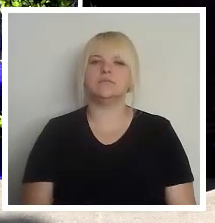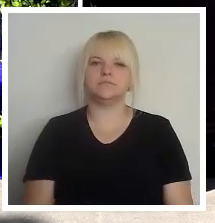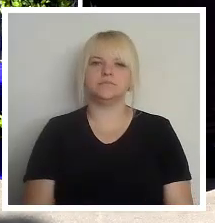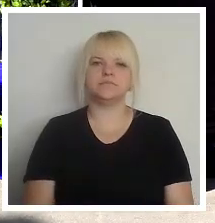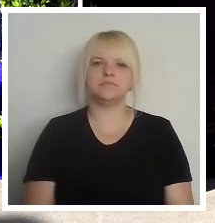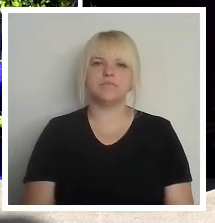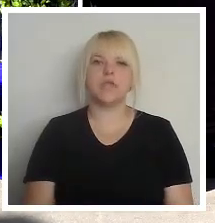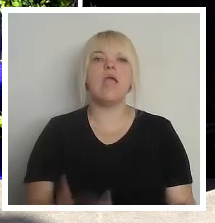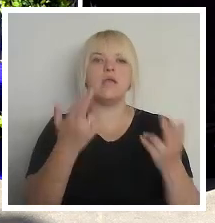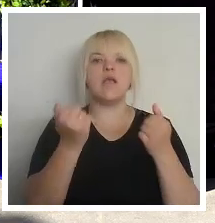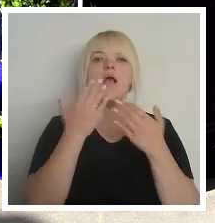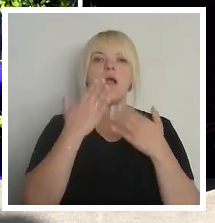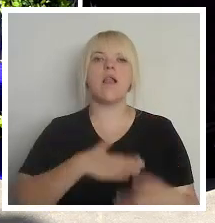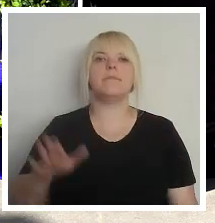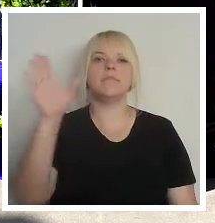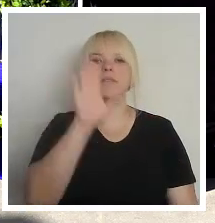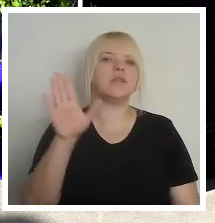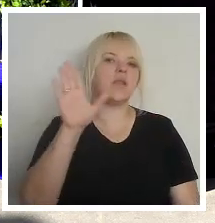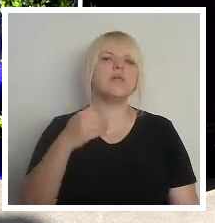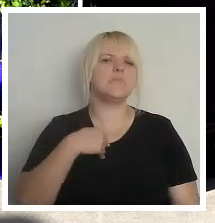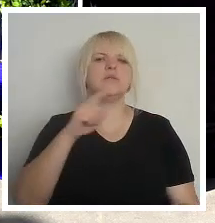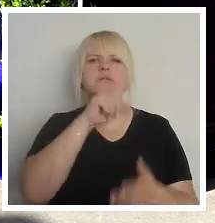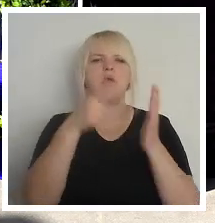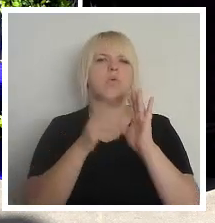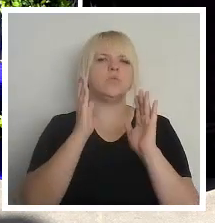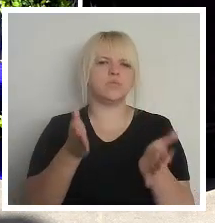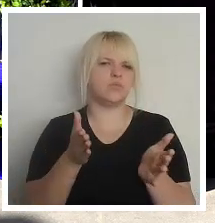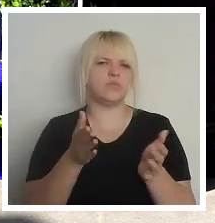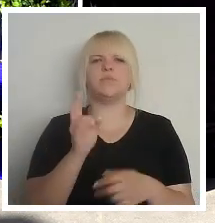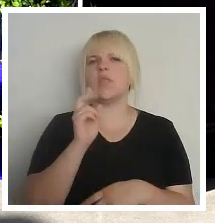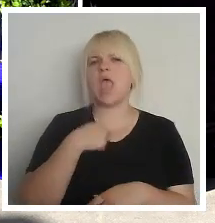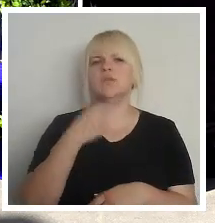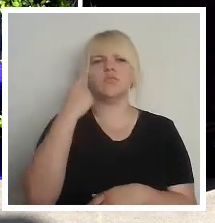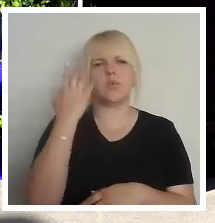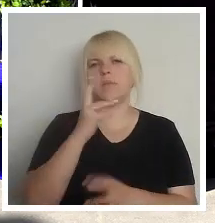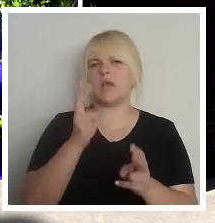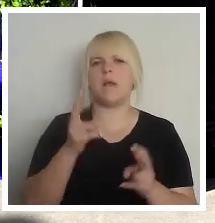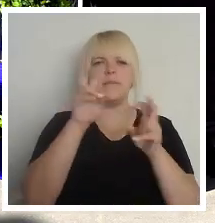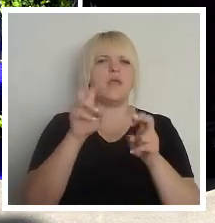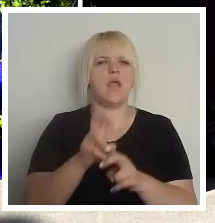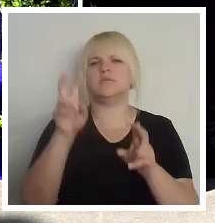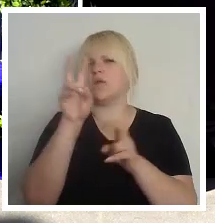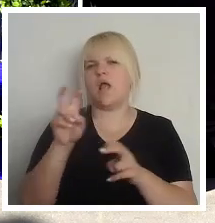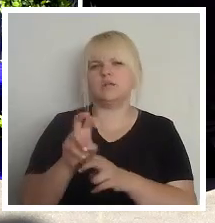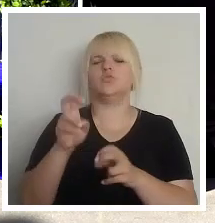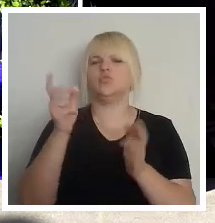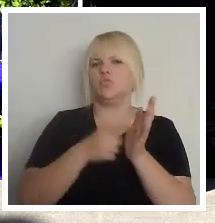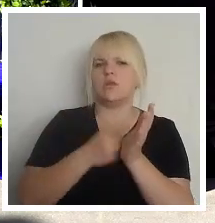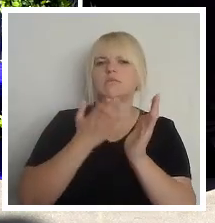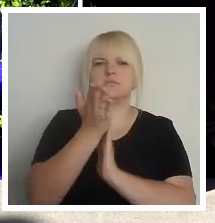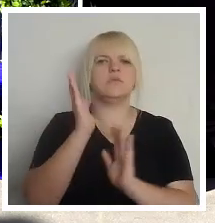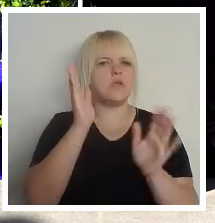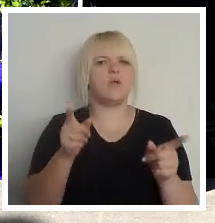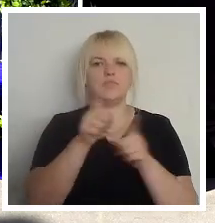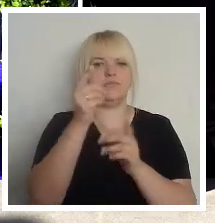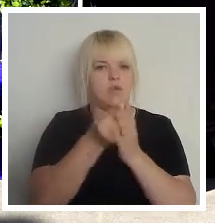Jā, labdien. Mans jautājums būtu šāds. Es uzskatu, ka pētnieciskajai un analītiskajai žurnālistikai ir jābūt maksas